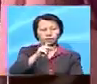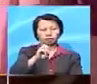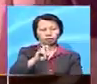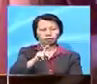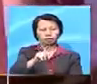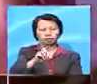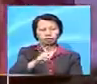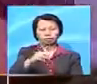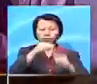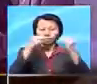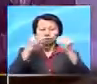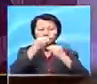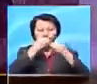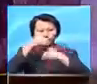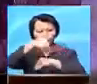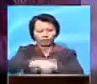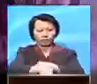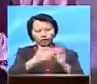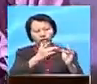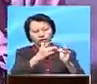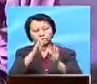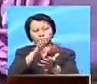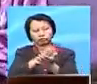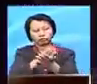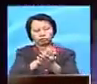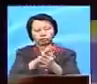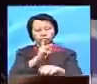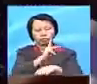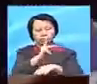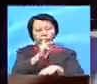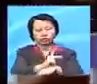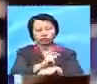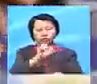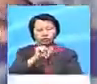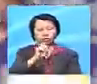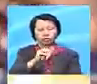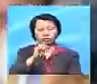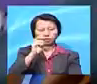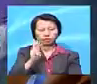pada majlis makan malam Jalinan Mesra Sekolah Menengah Kebangsaan